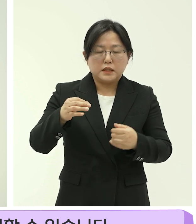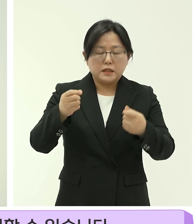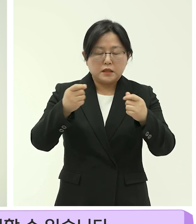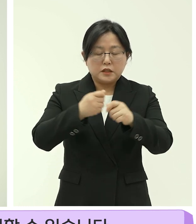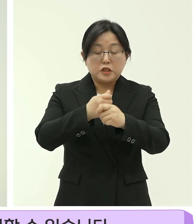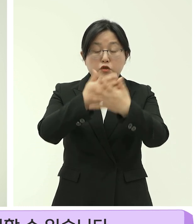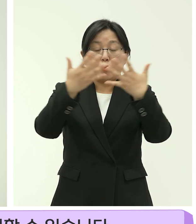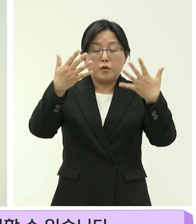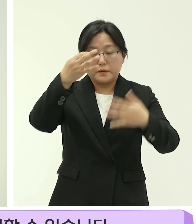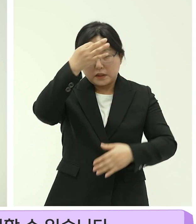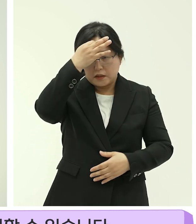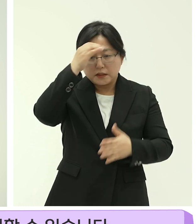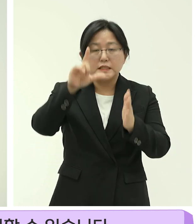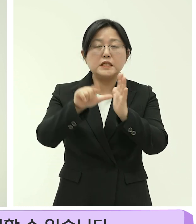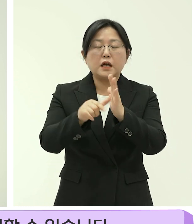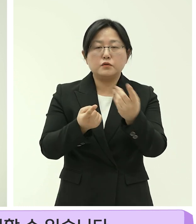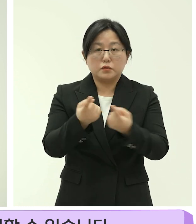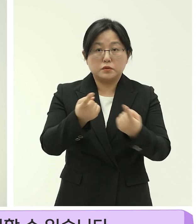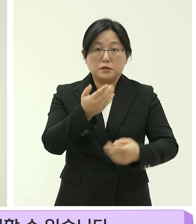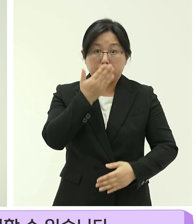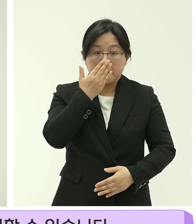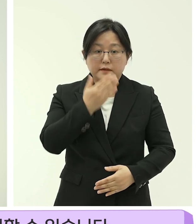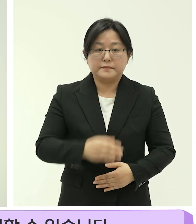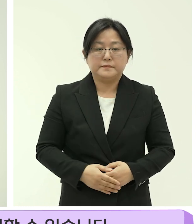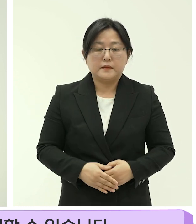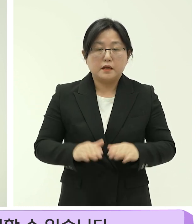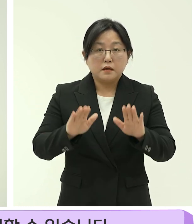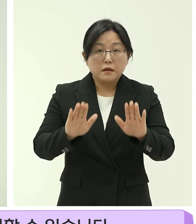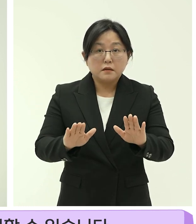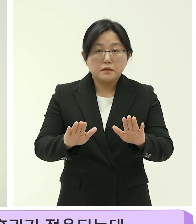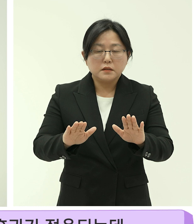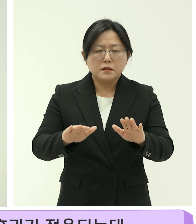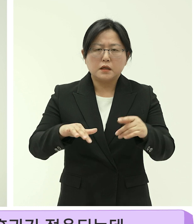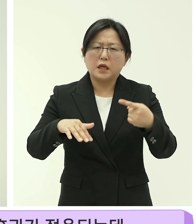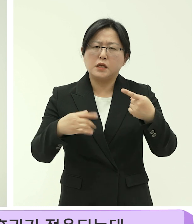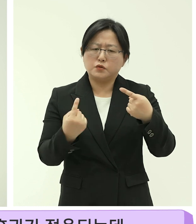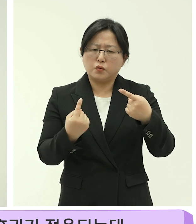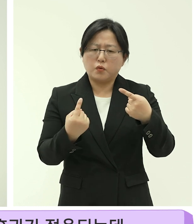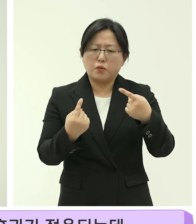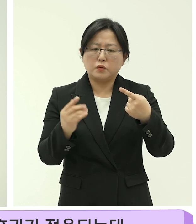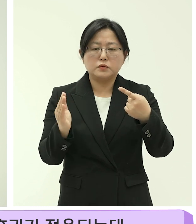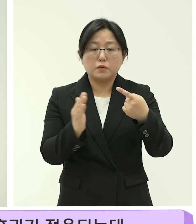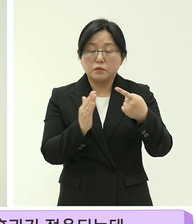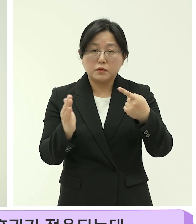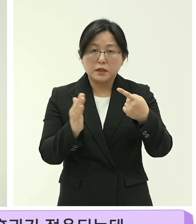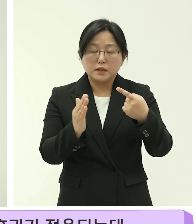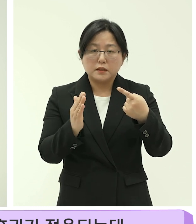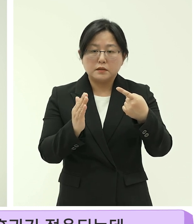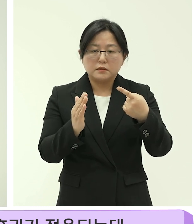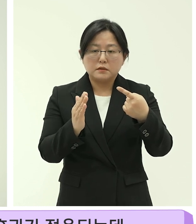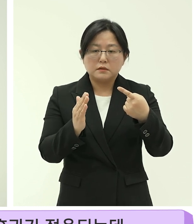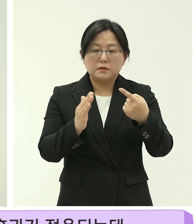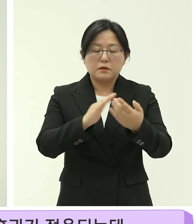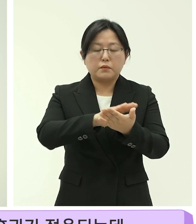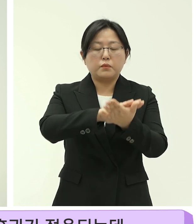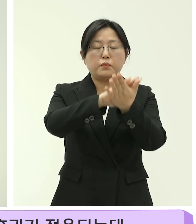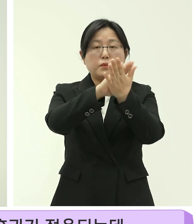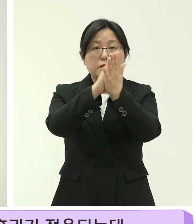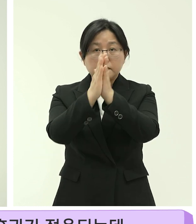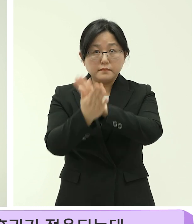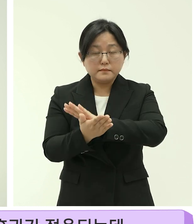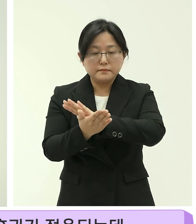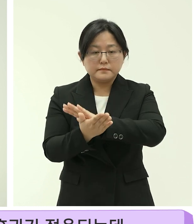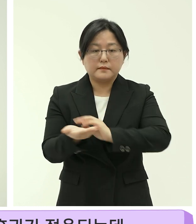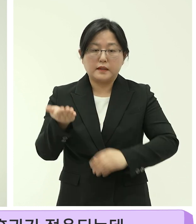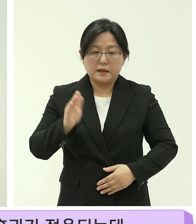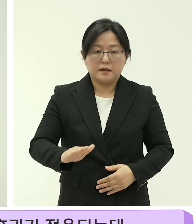이 디졸브의 효과의 지속 시간을 조절할 수 있습니다. 현재는 약 1초 정도의 시간을